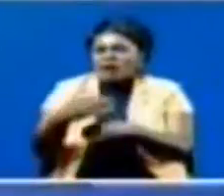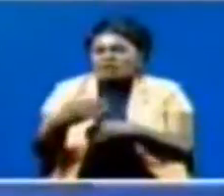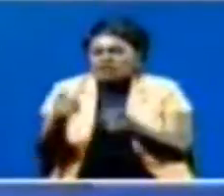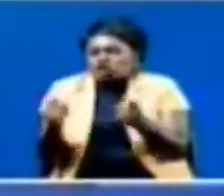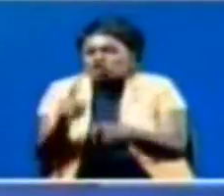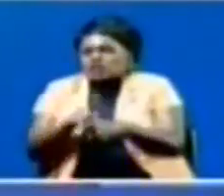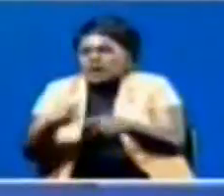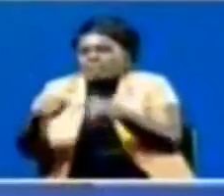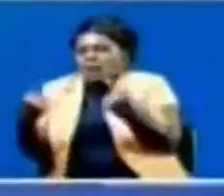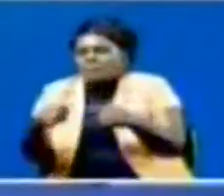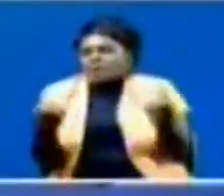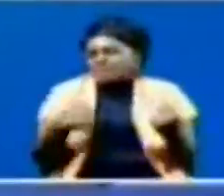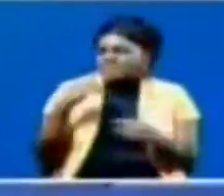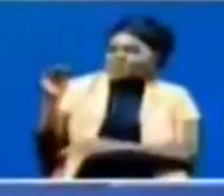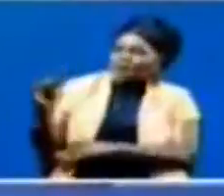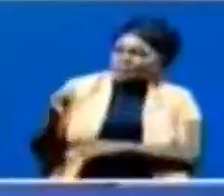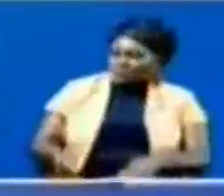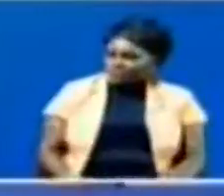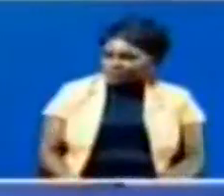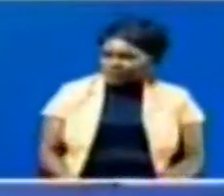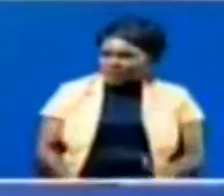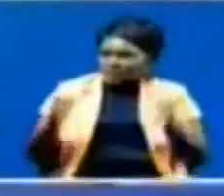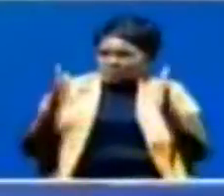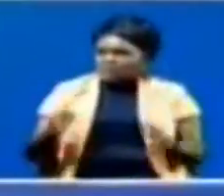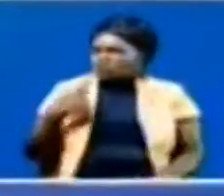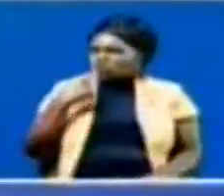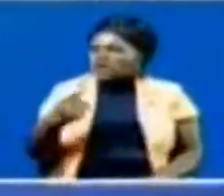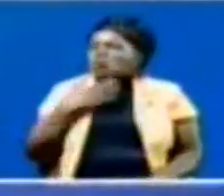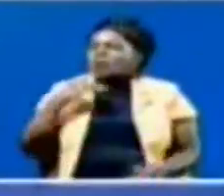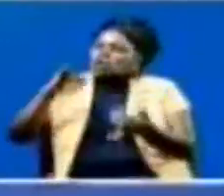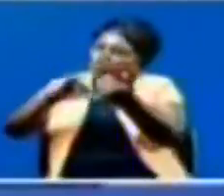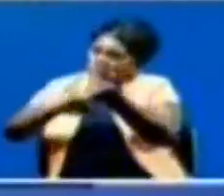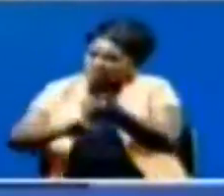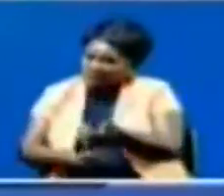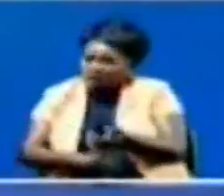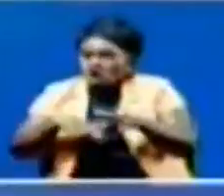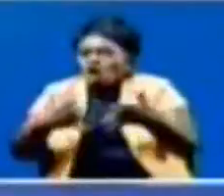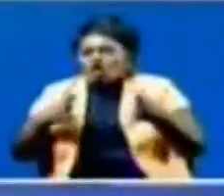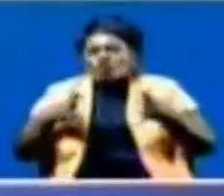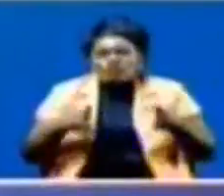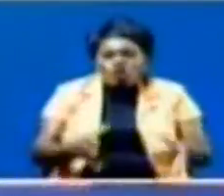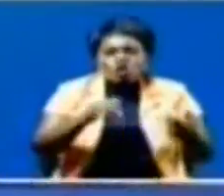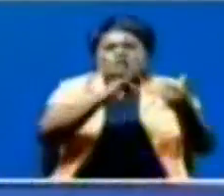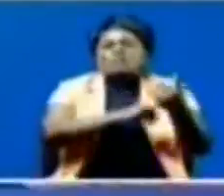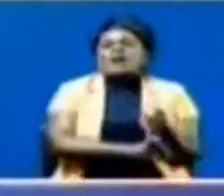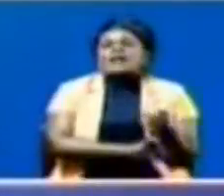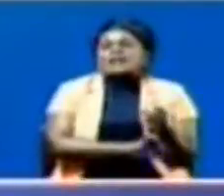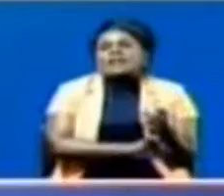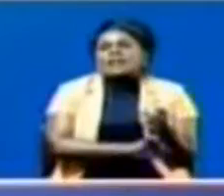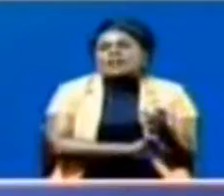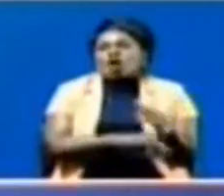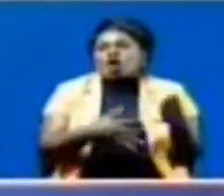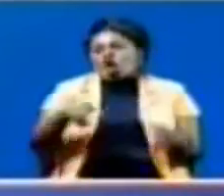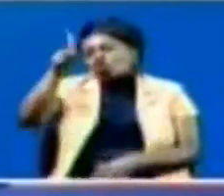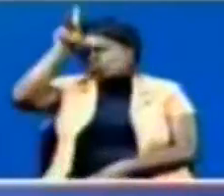vita sasa huwa nauliza swali mtu alisema yu ataka kuoa ama ulioa tu kwa kuwa ni kama mbuzi